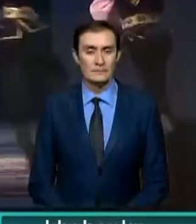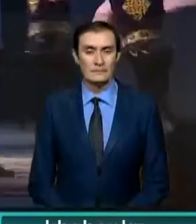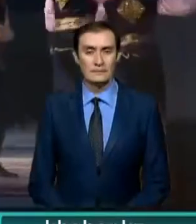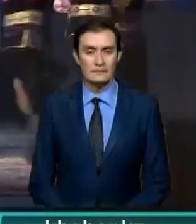область